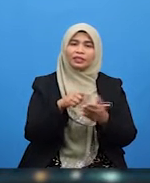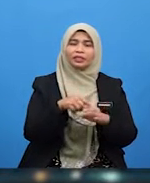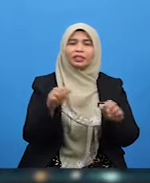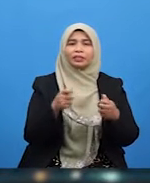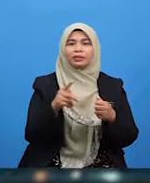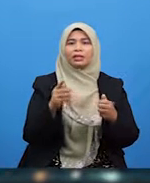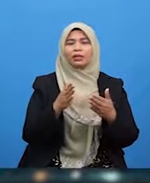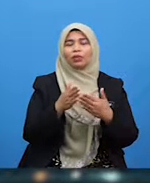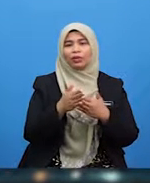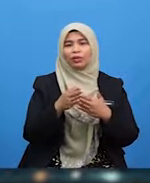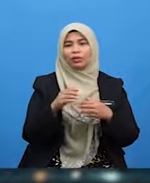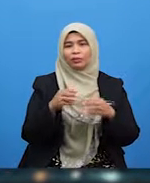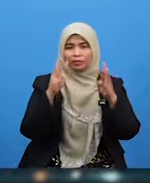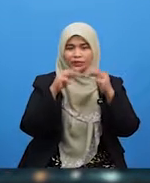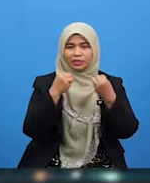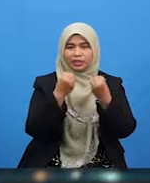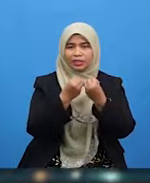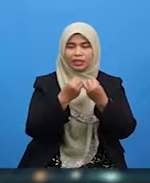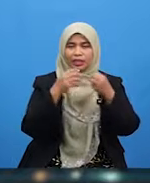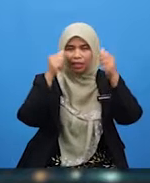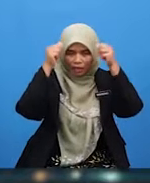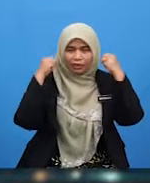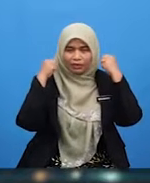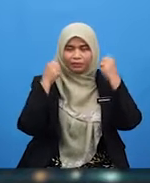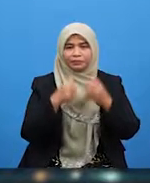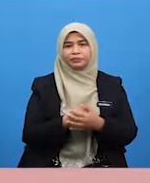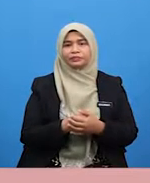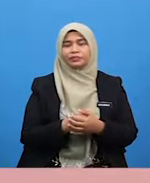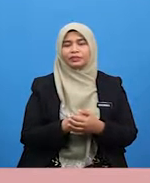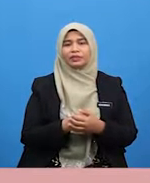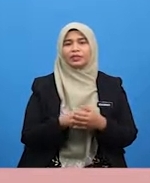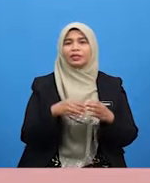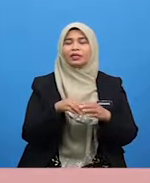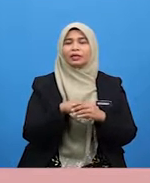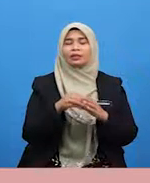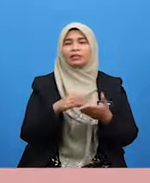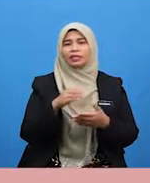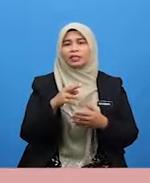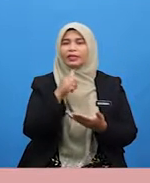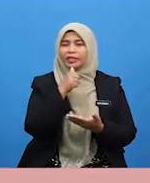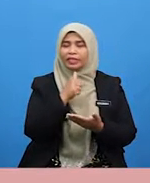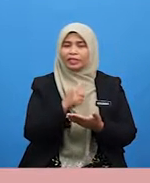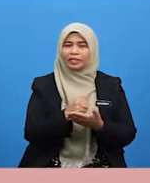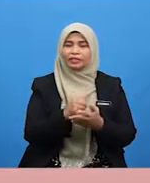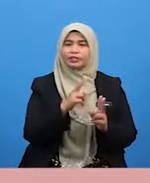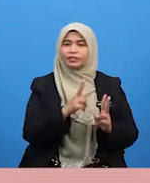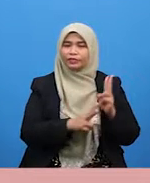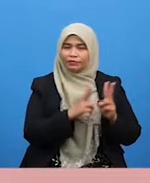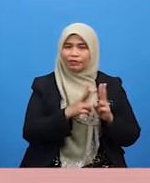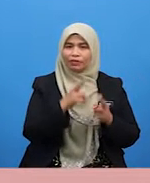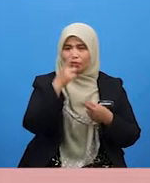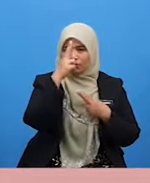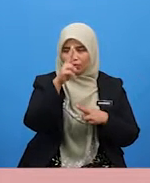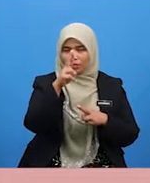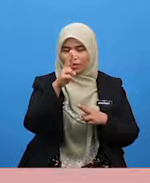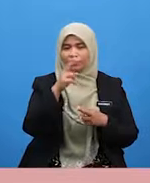oleh masyarakat Arab Jahiliyah. Dalam pembelajaran kita juga, kita diajar tentang nilai sivik, hormat menghormati